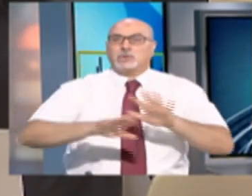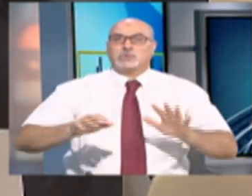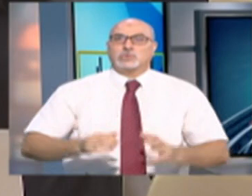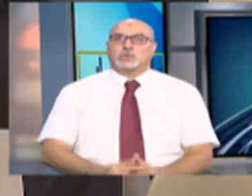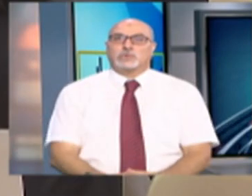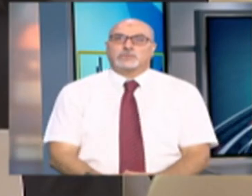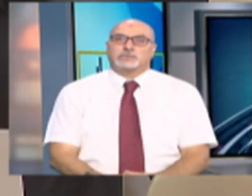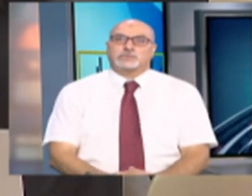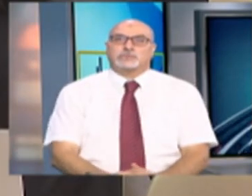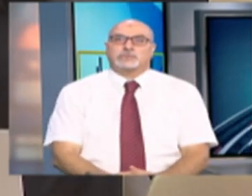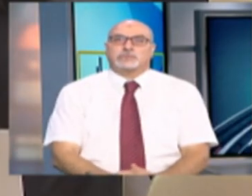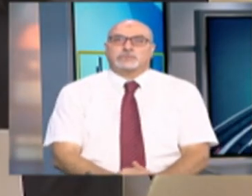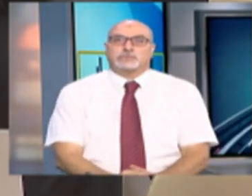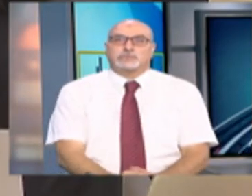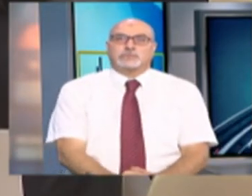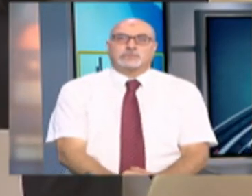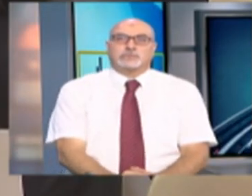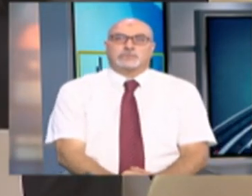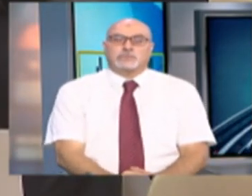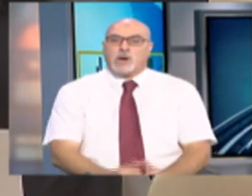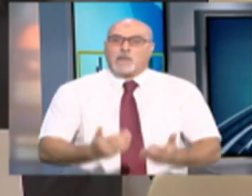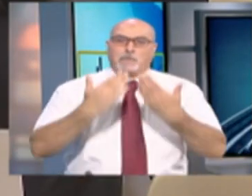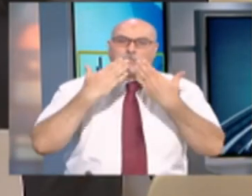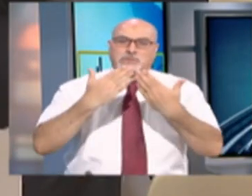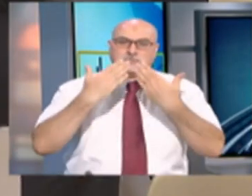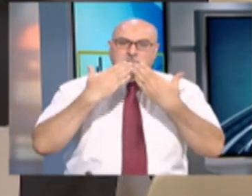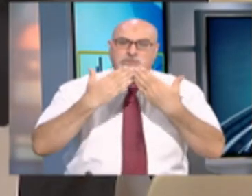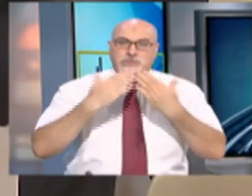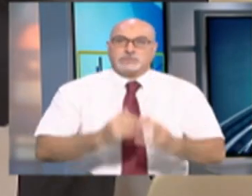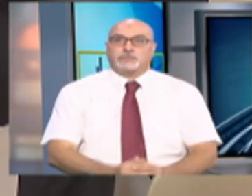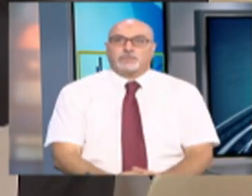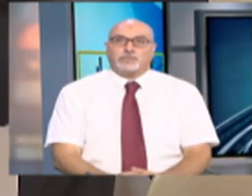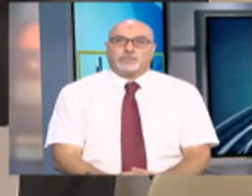اي واحد فيهم ان شاء الله. شكر لهم، واحنا على ابواب